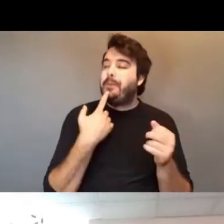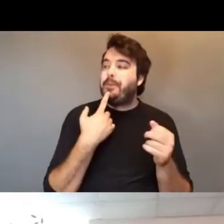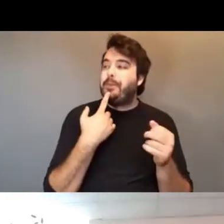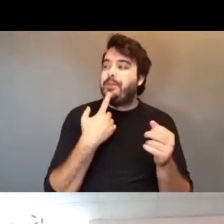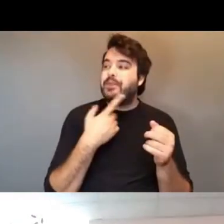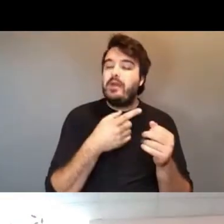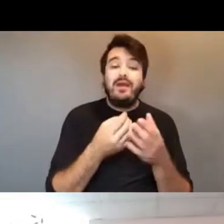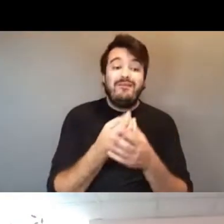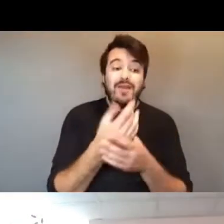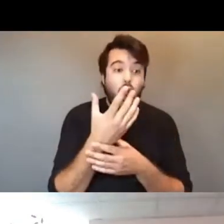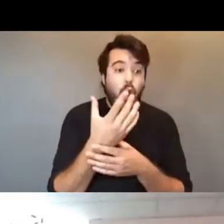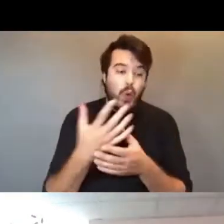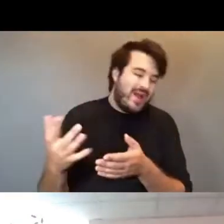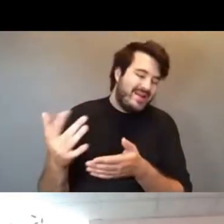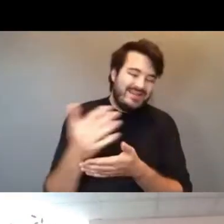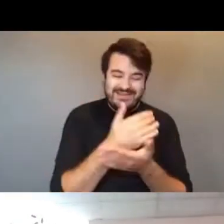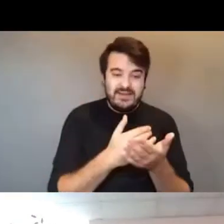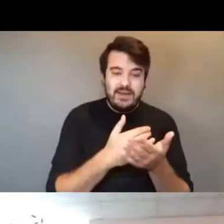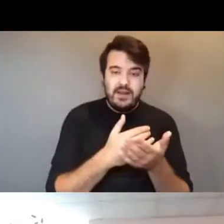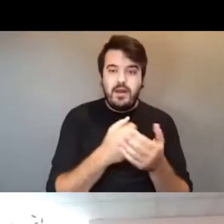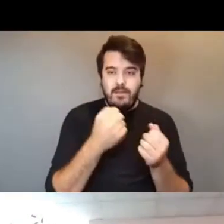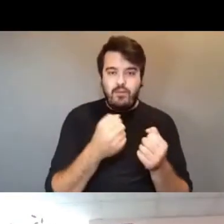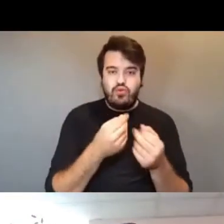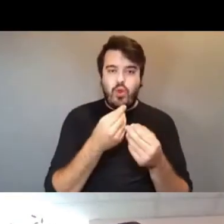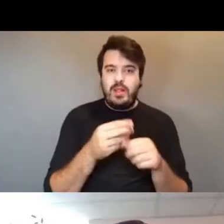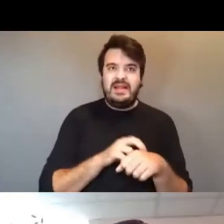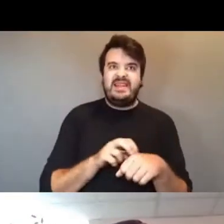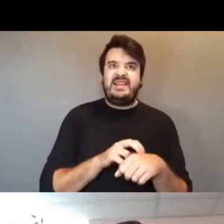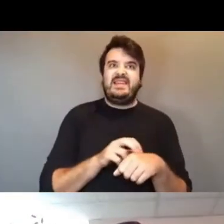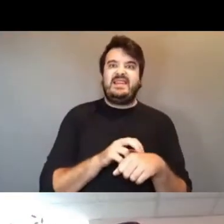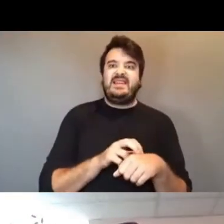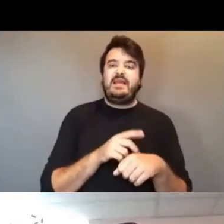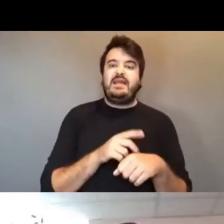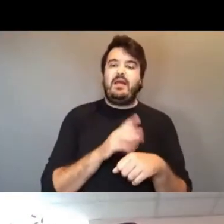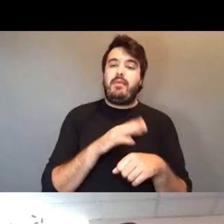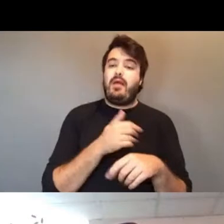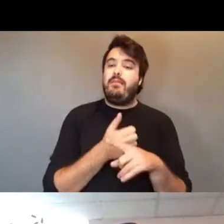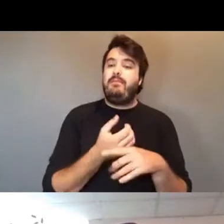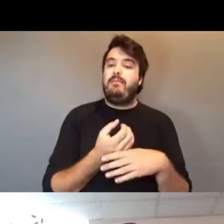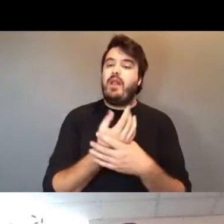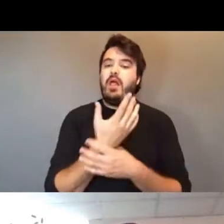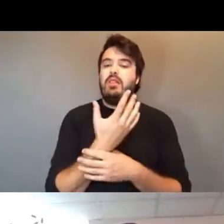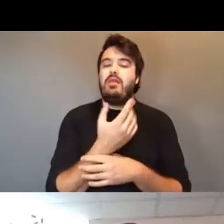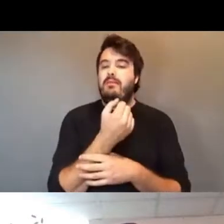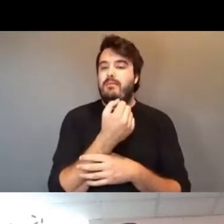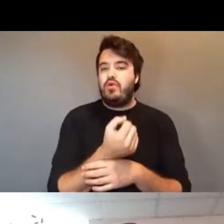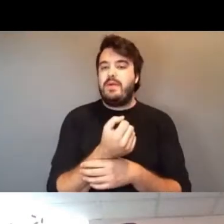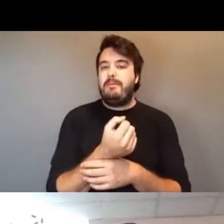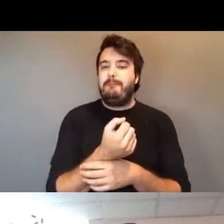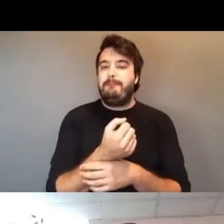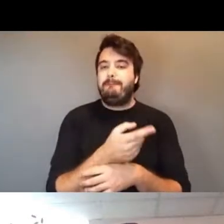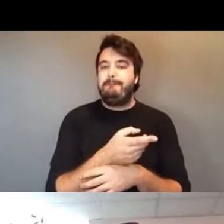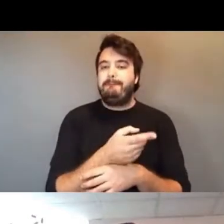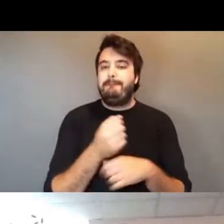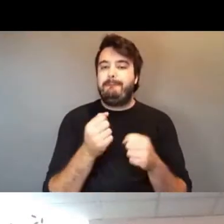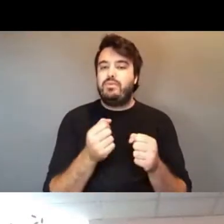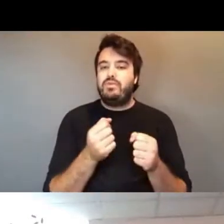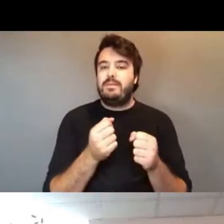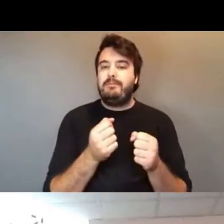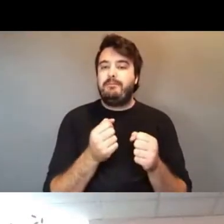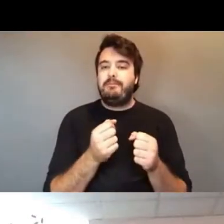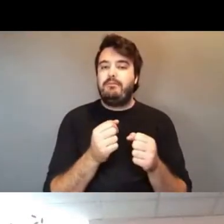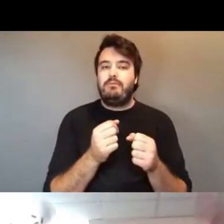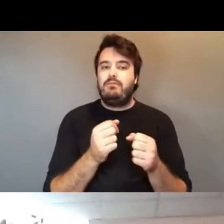des fleurs, ça peut la stresser. Et puis, il se pourrait qu'elle dise «